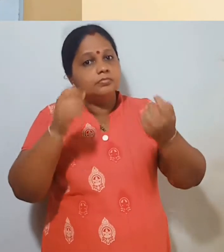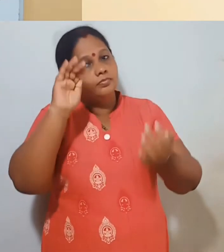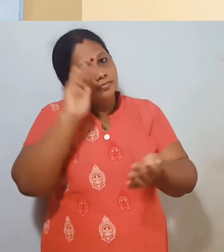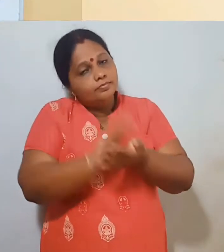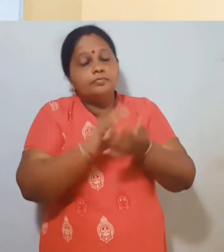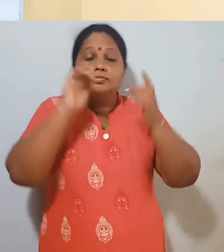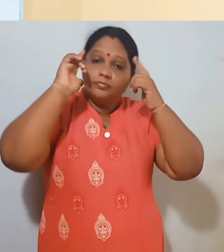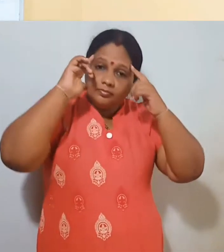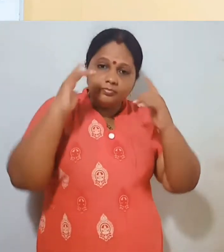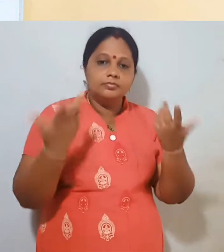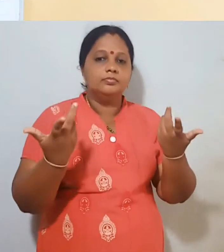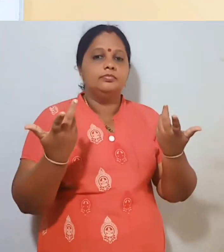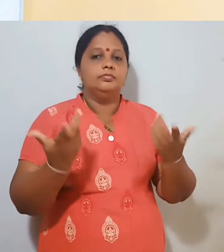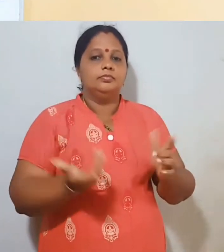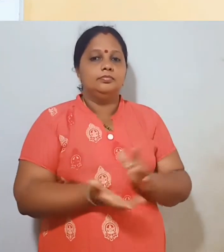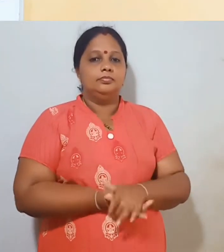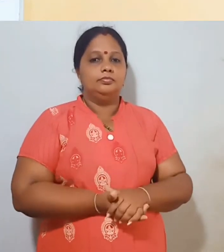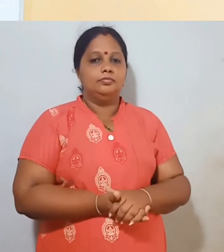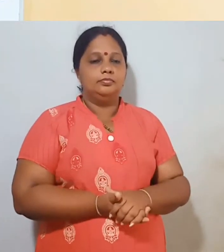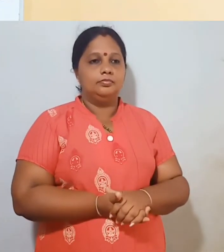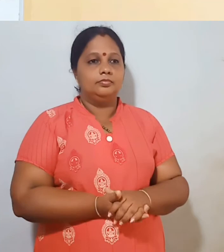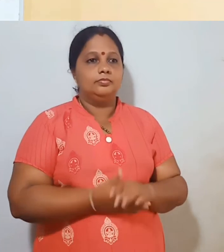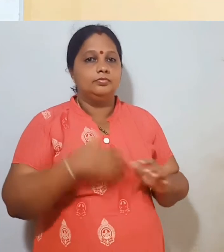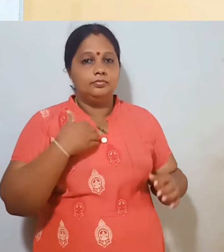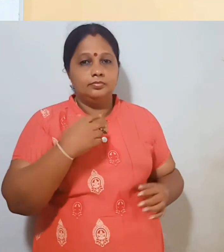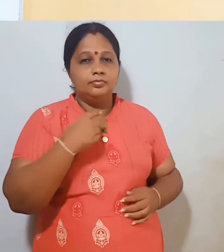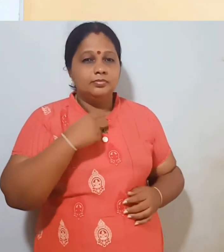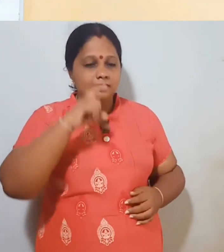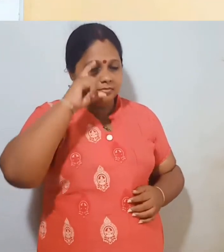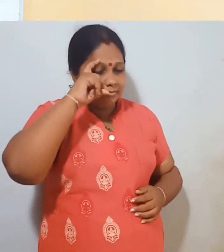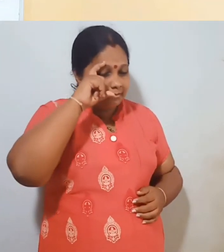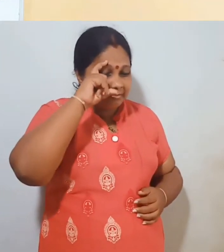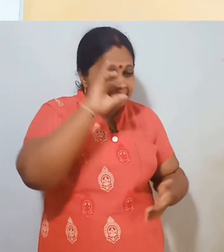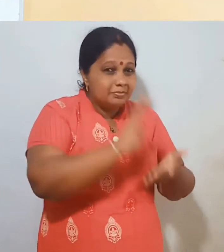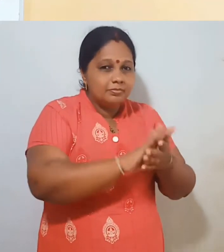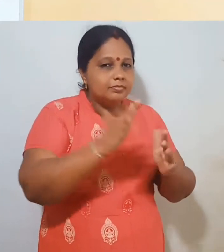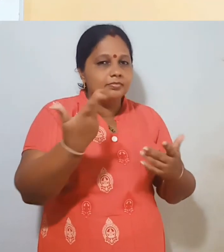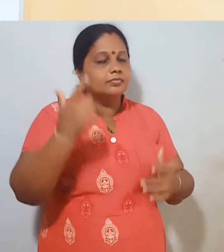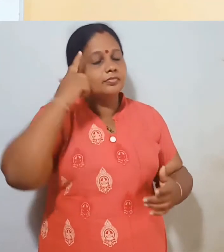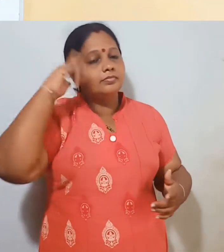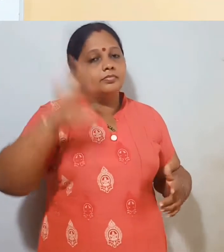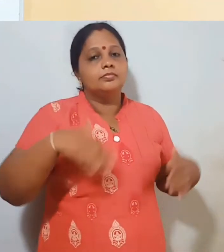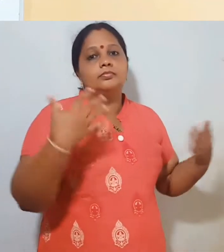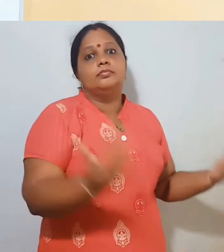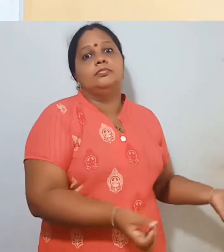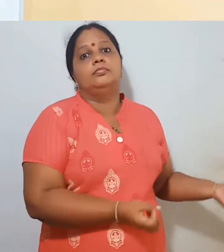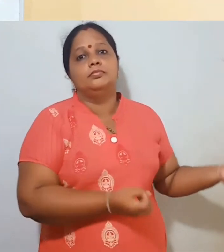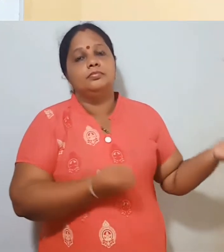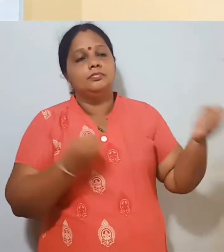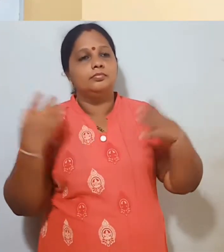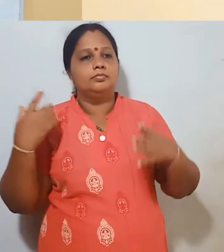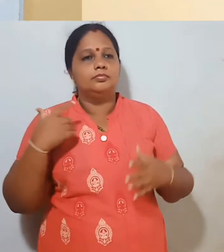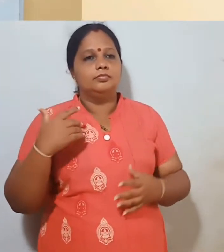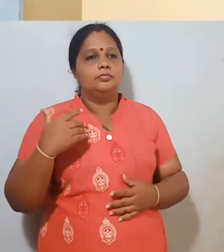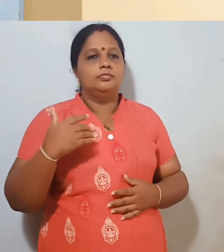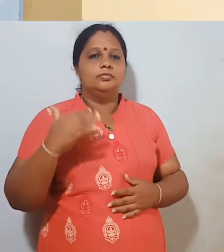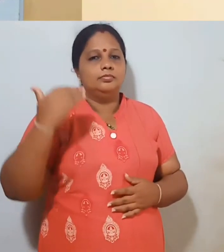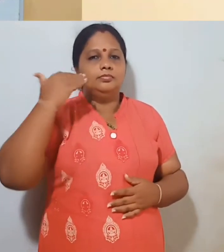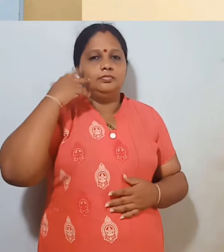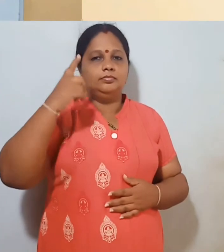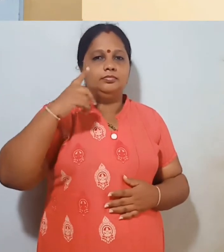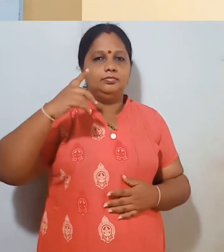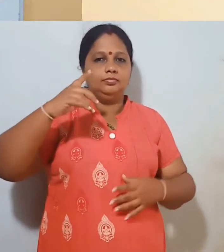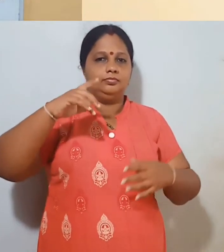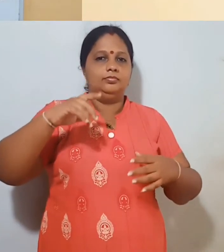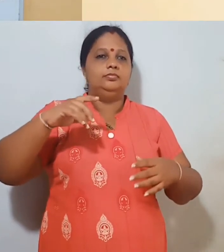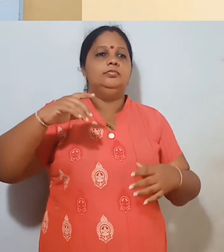சந்தர்ப்பம் இருக்கு. ரைட்? அதை நாங்க கவனிக்காம செயல்பட்டமாக இருந்தால், உதாரணமாக ஒரு ஆள் கையில பிடிப்பாங்க, ஒரு ஆள் காலில்